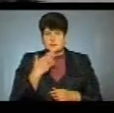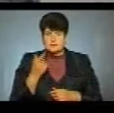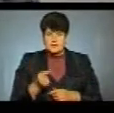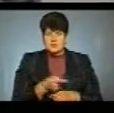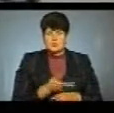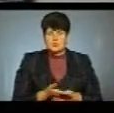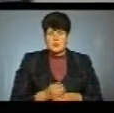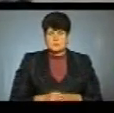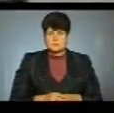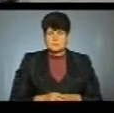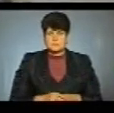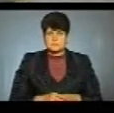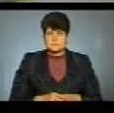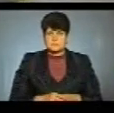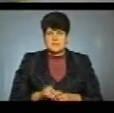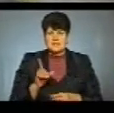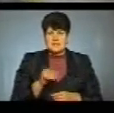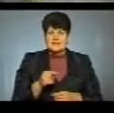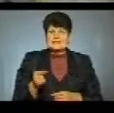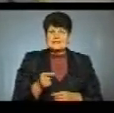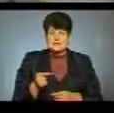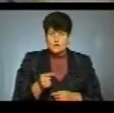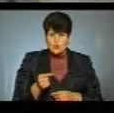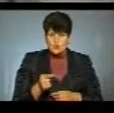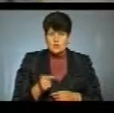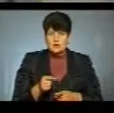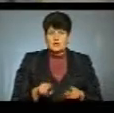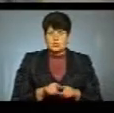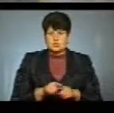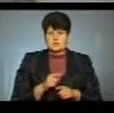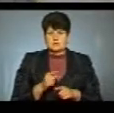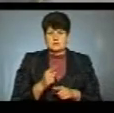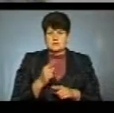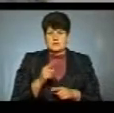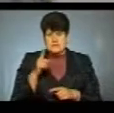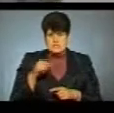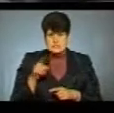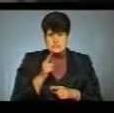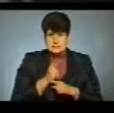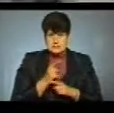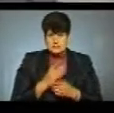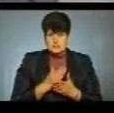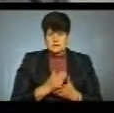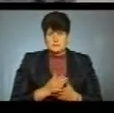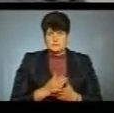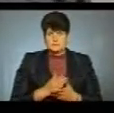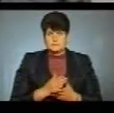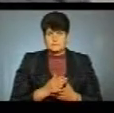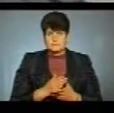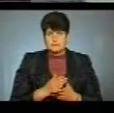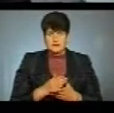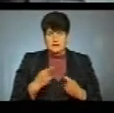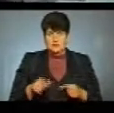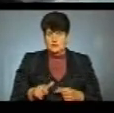сюди. А їхати з Тернополя, звідти теж знак стоїть, нема. Тільки там дорога в одному, тільки немає